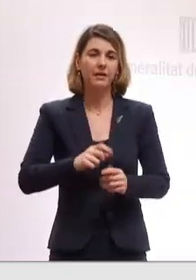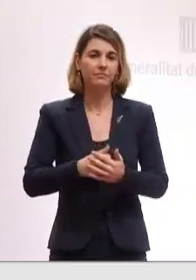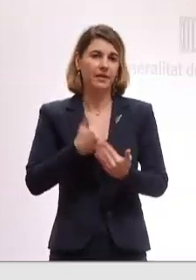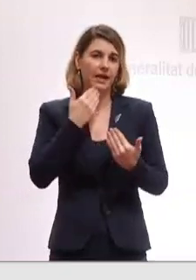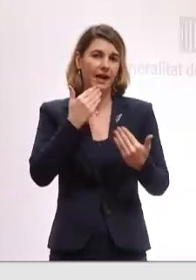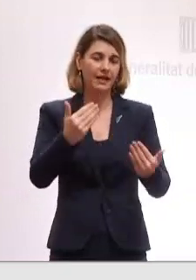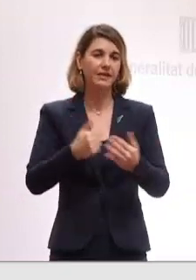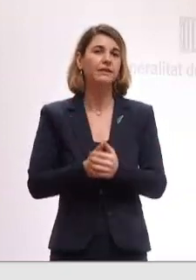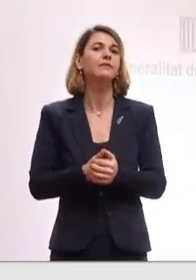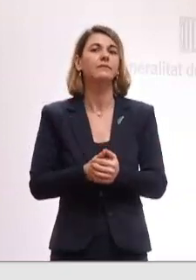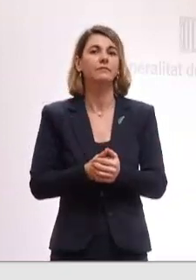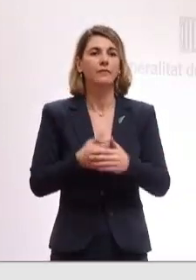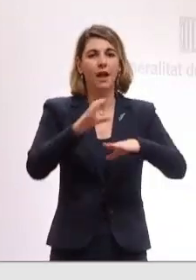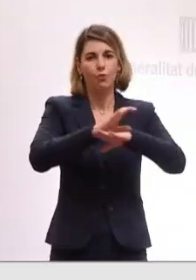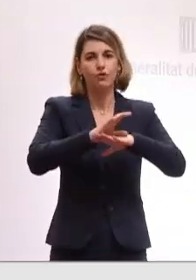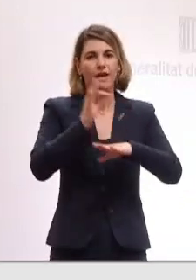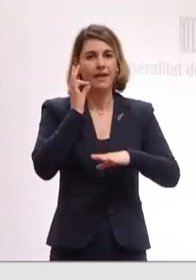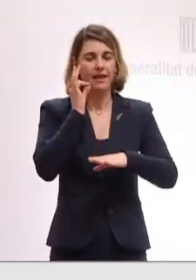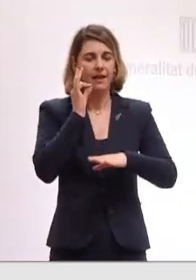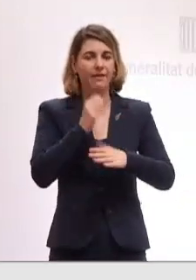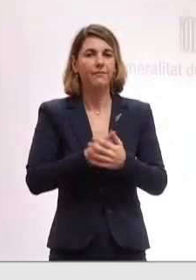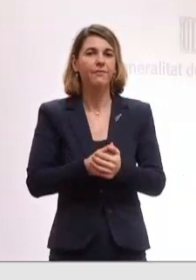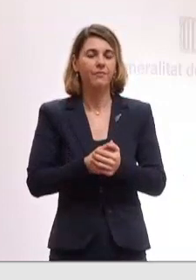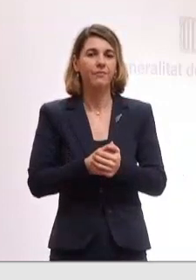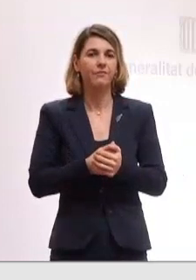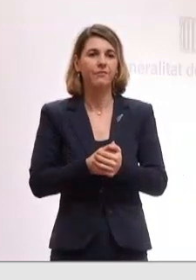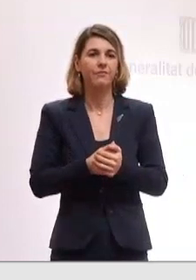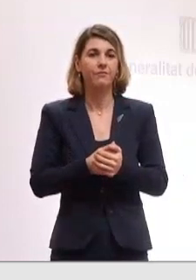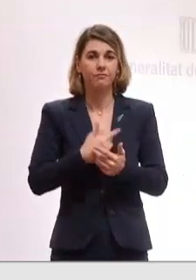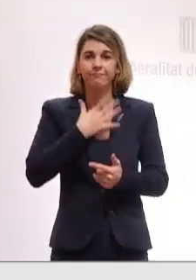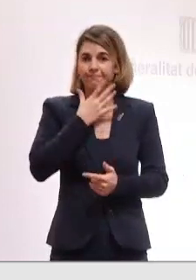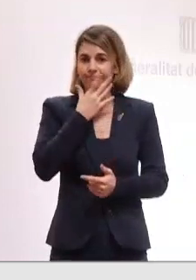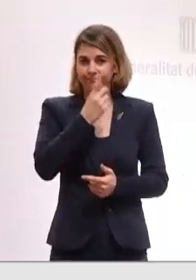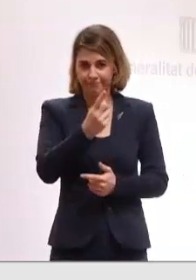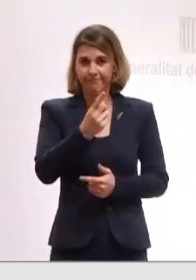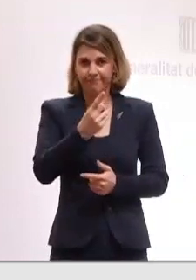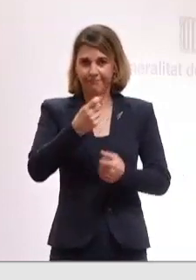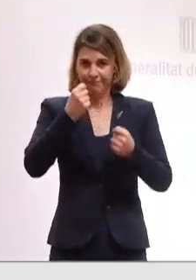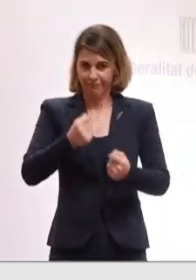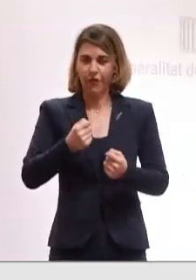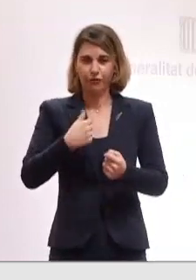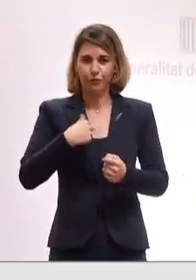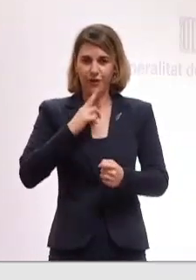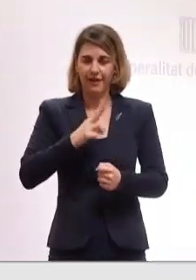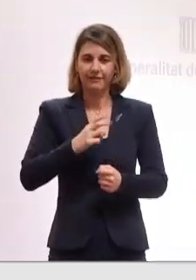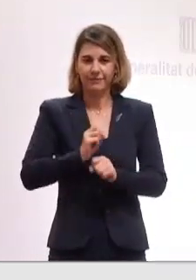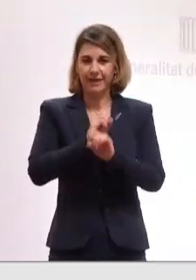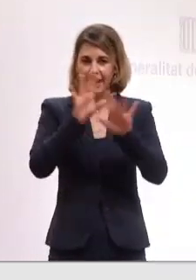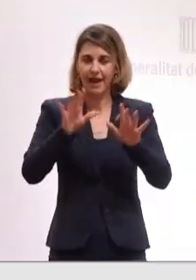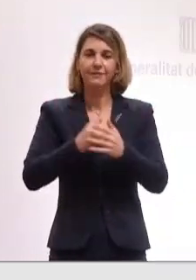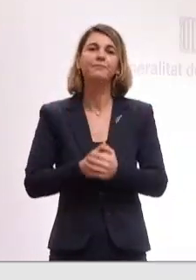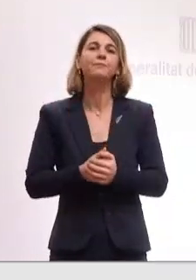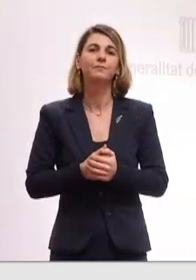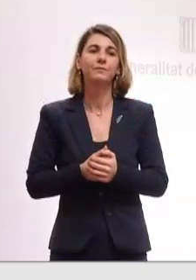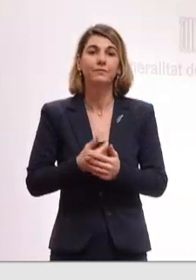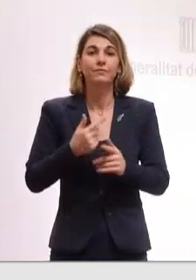proposta de la consellera. Ho faig de manera sincera, categòrica, tot i que tinc els